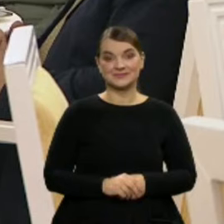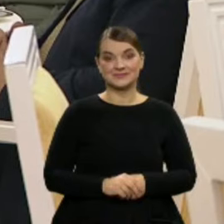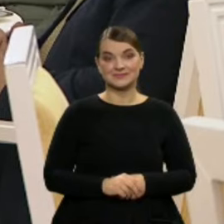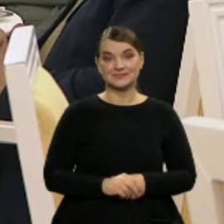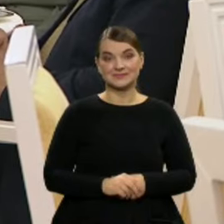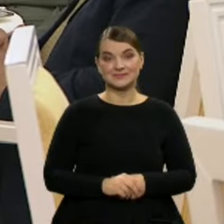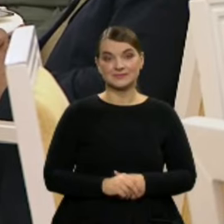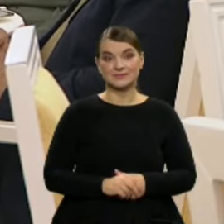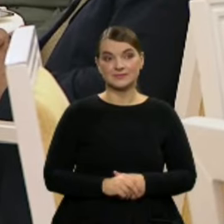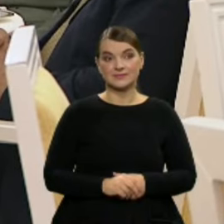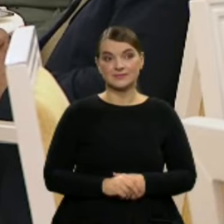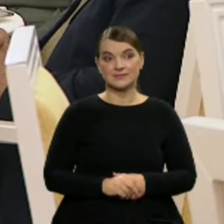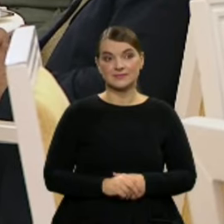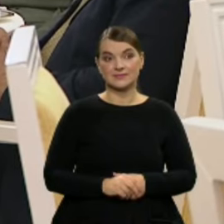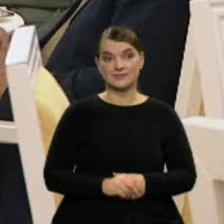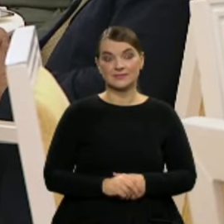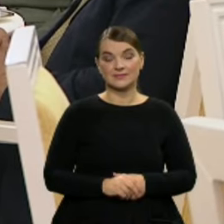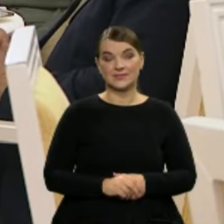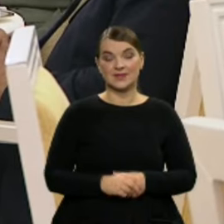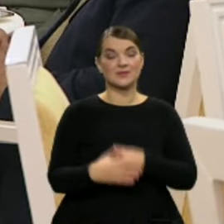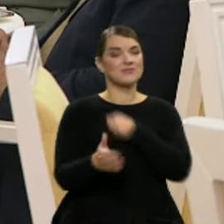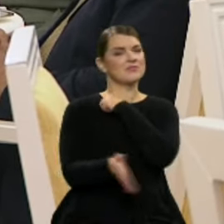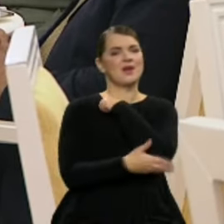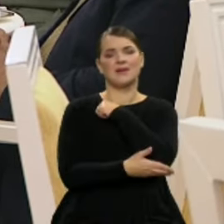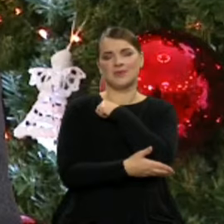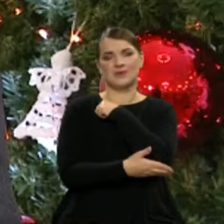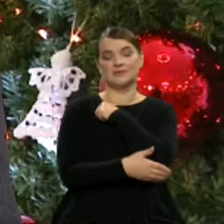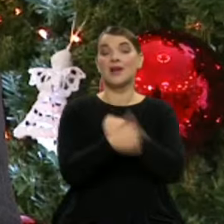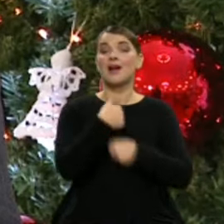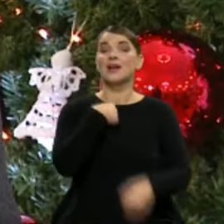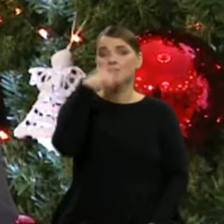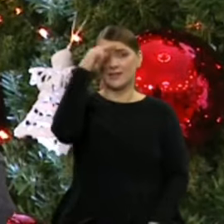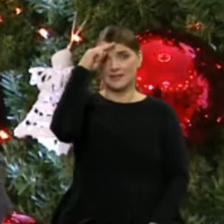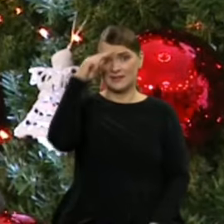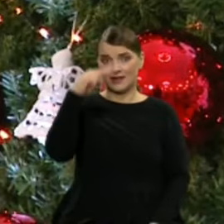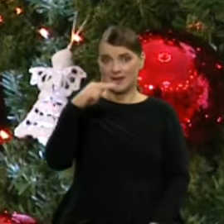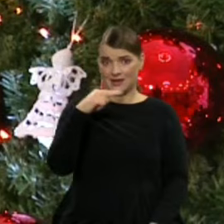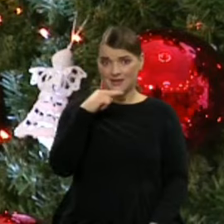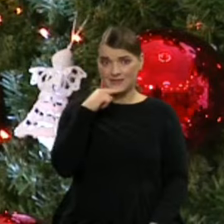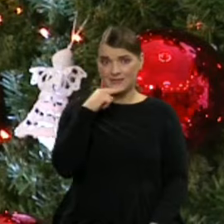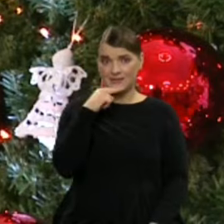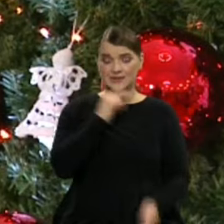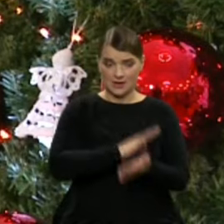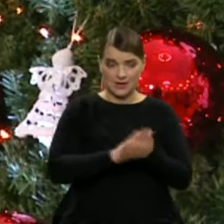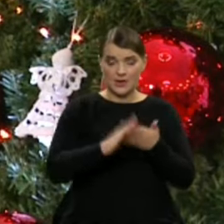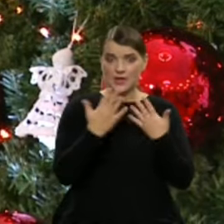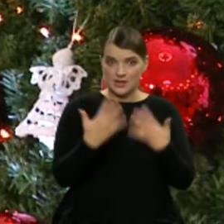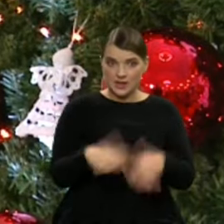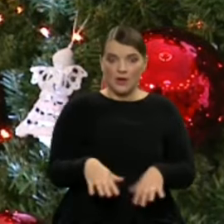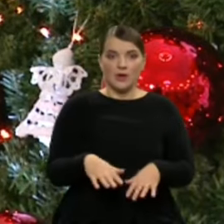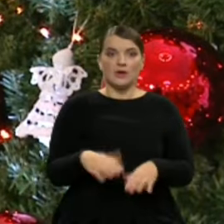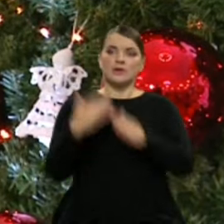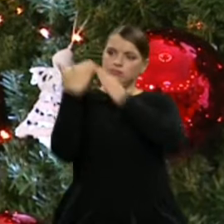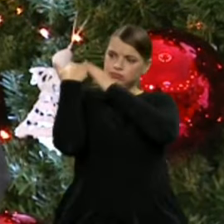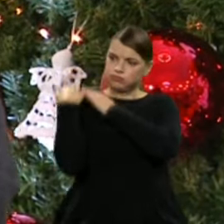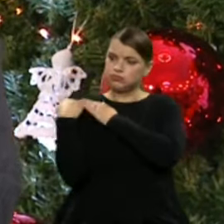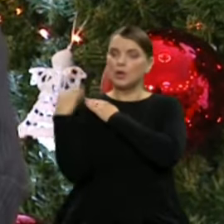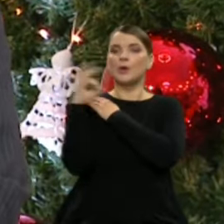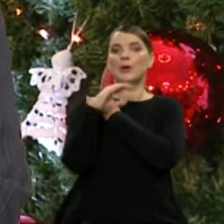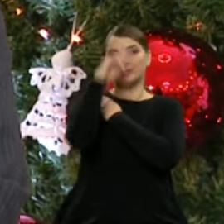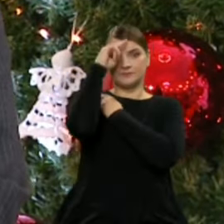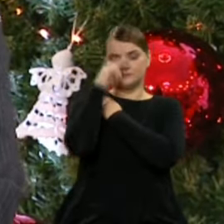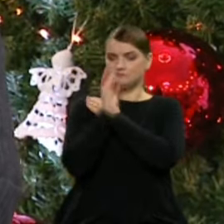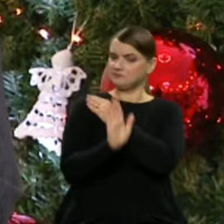Pabaigai dar keletą žodžių. Kai tapau tėvu ir kai susidūriau su tėčio pareigomis